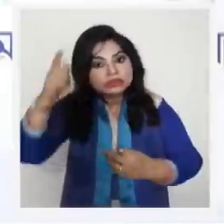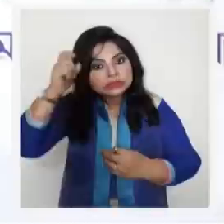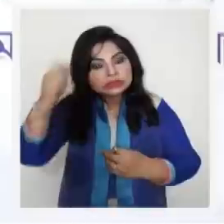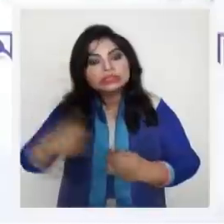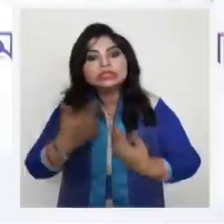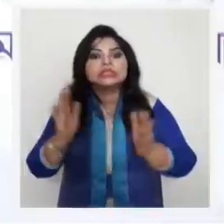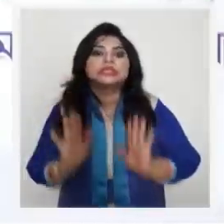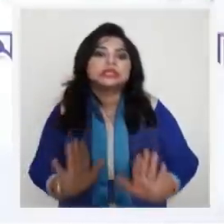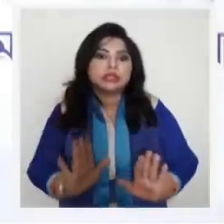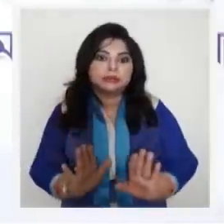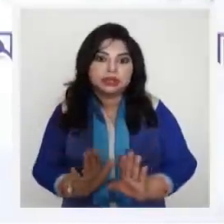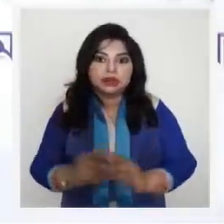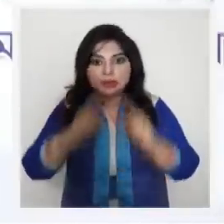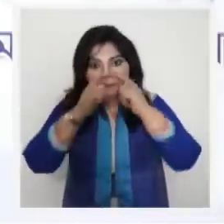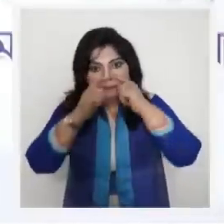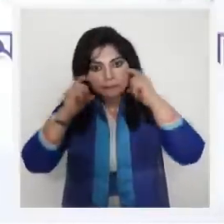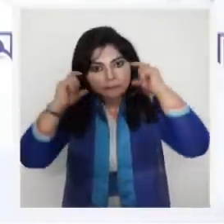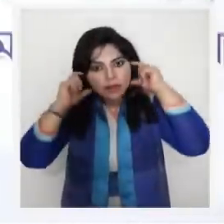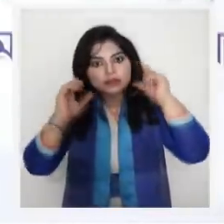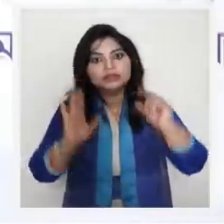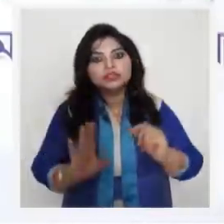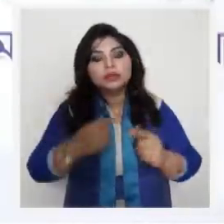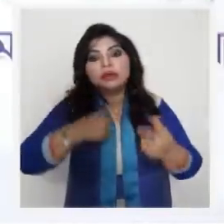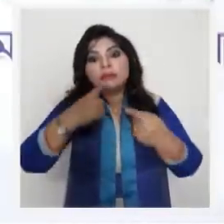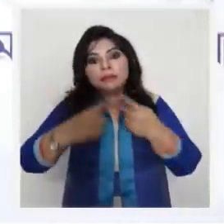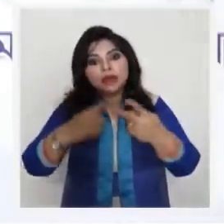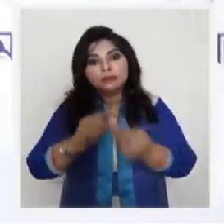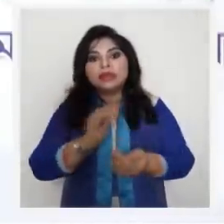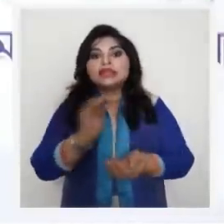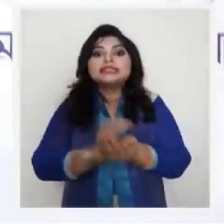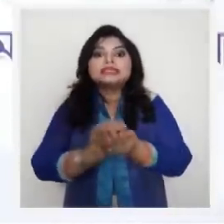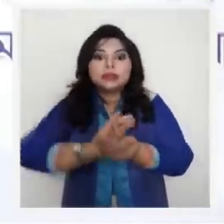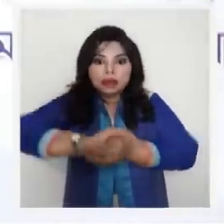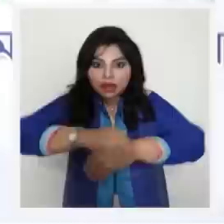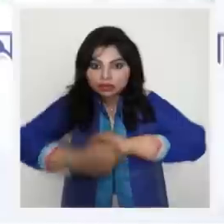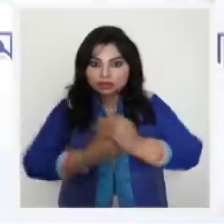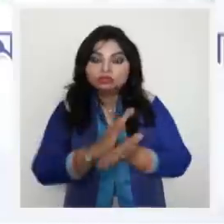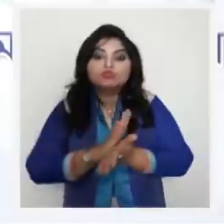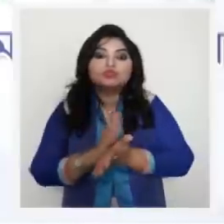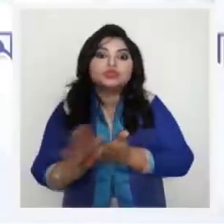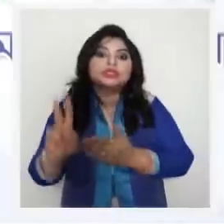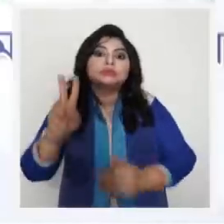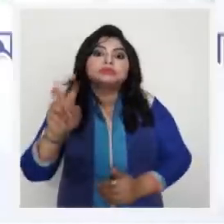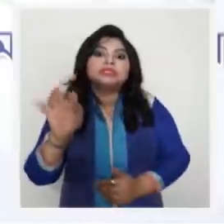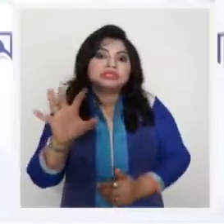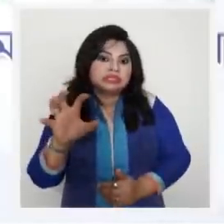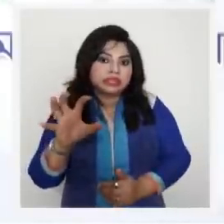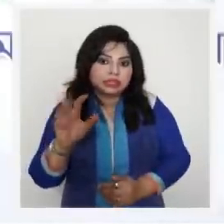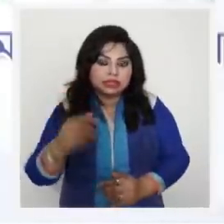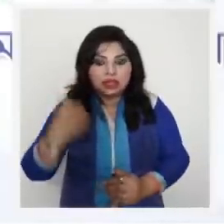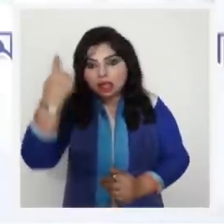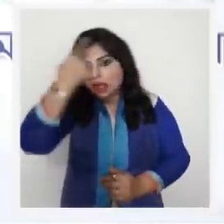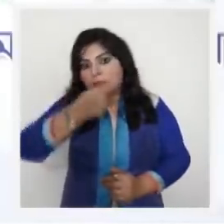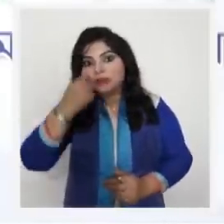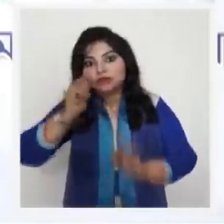সকল সদস্যকে সুরক্ষিত রাখার জন্য যা যা ব্যবস্থা প্রতিনিয়তই বলা হয়, মাস্ক পরি,